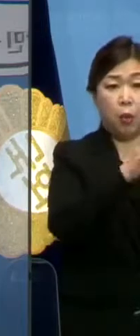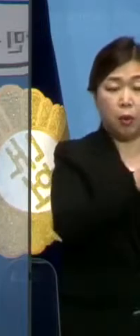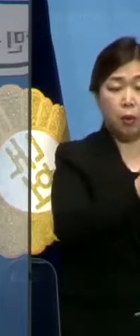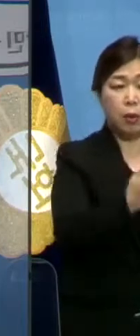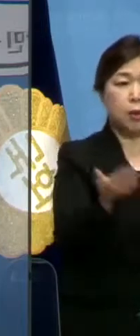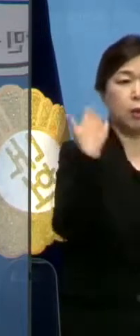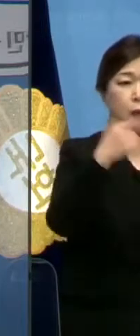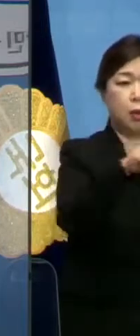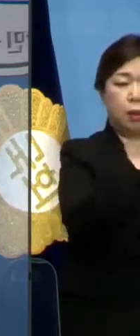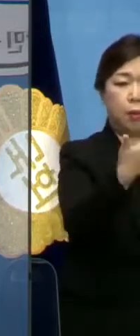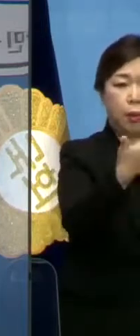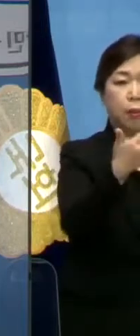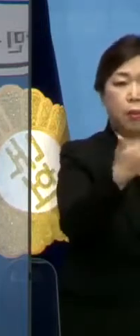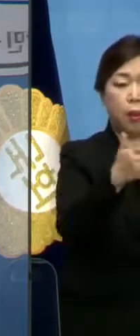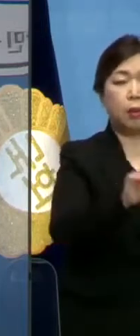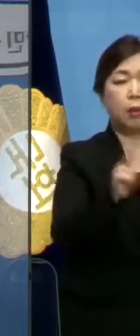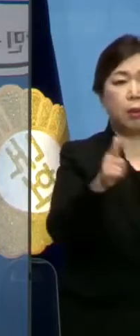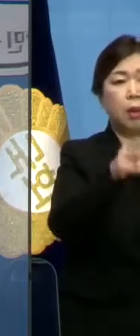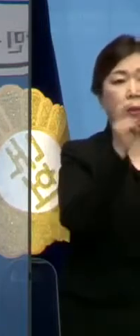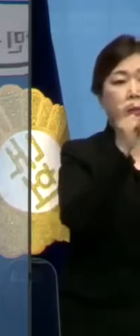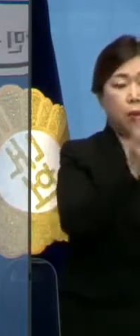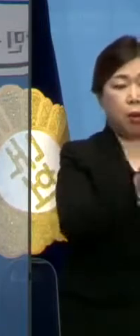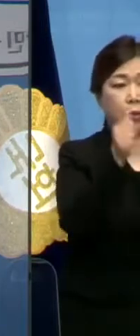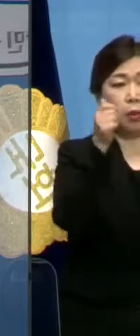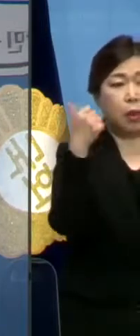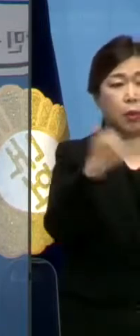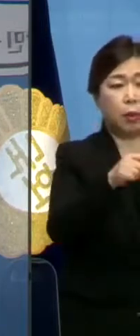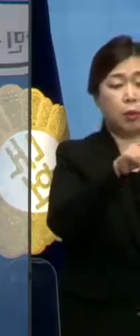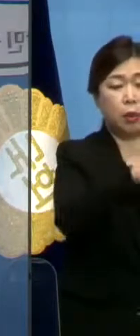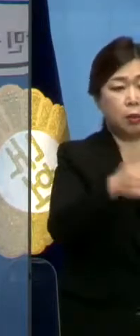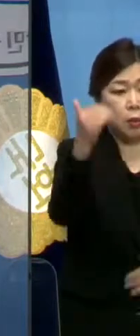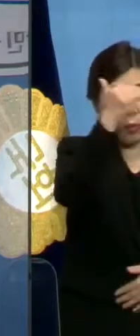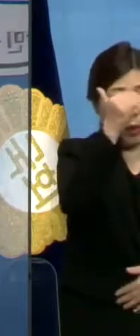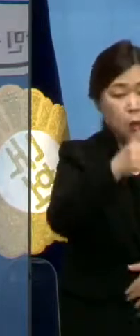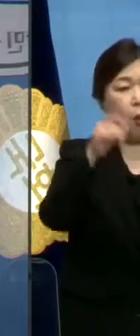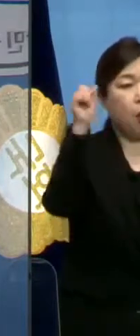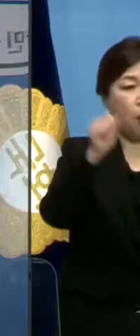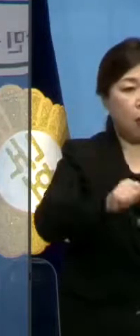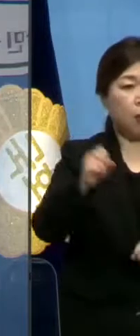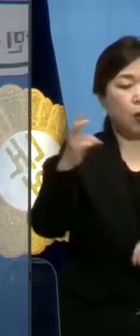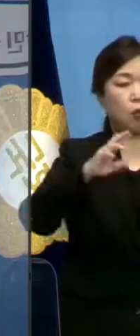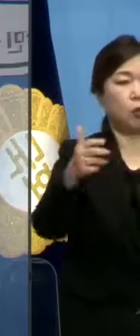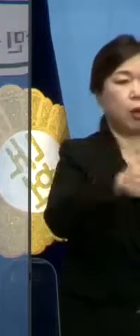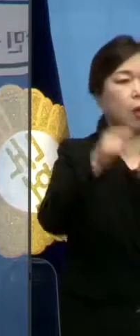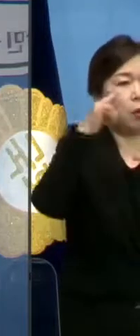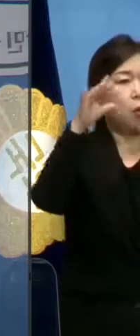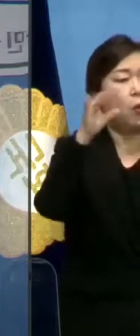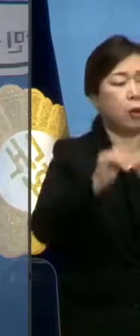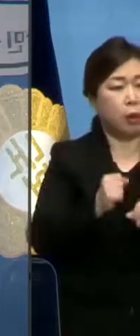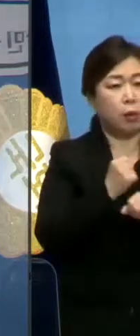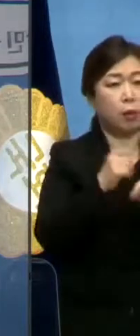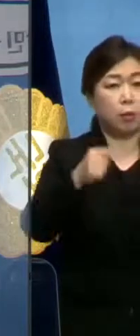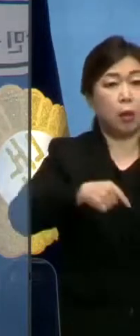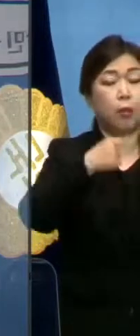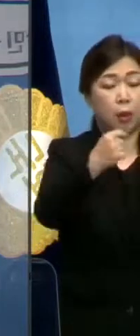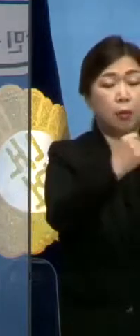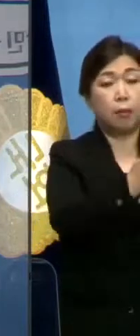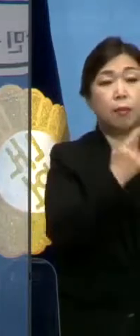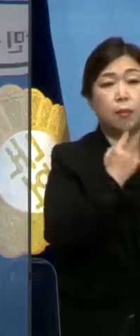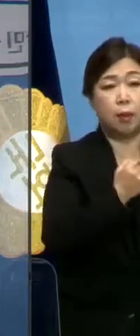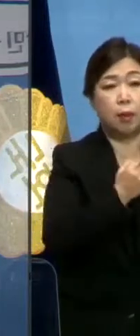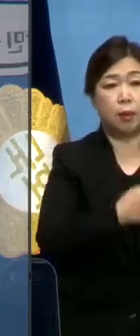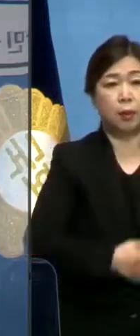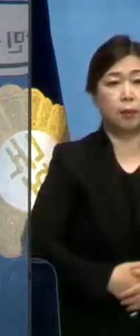지난 8일 법사위 전체회의 참관도 법사위원장의 허가와 국회 동의하에서 참관을 한